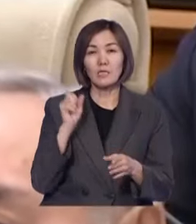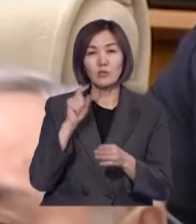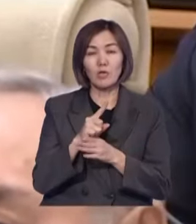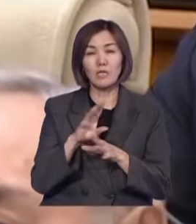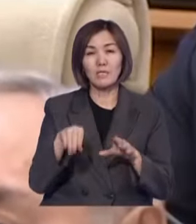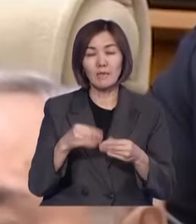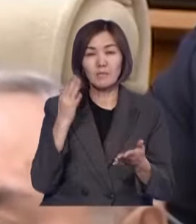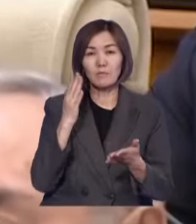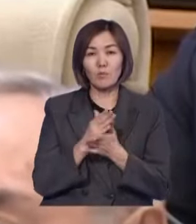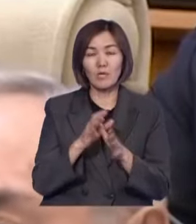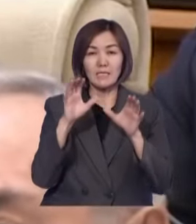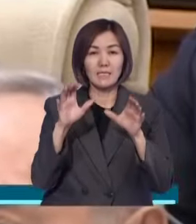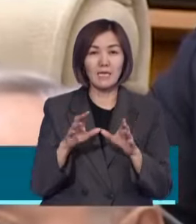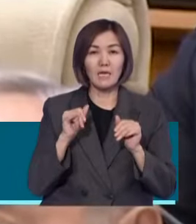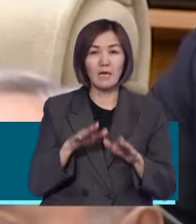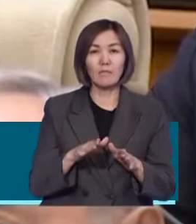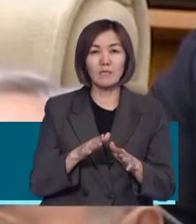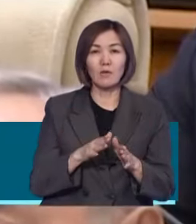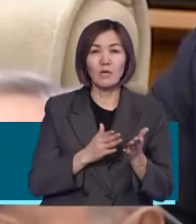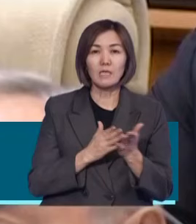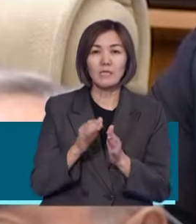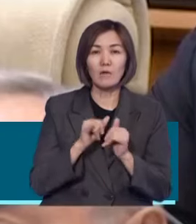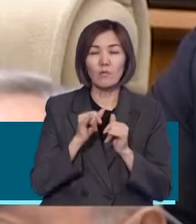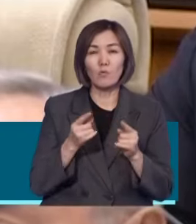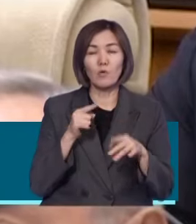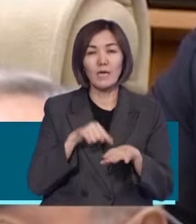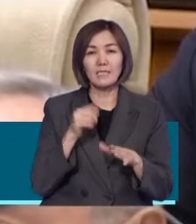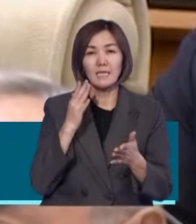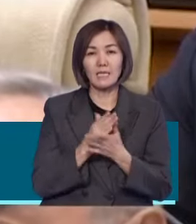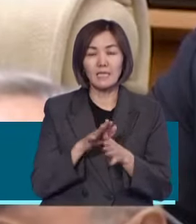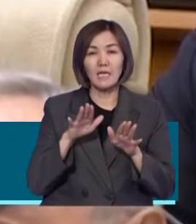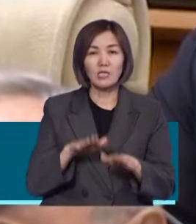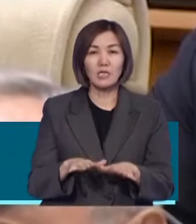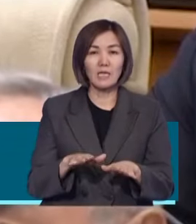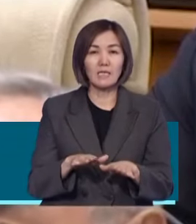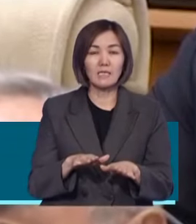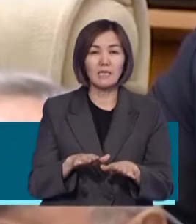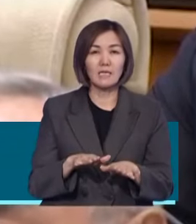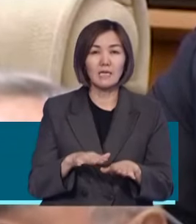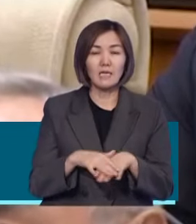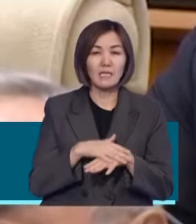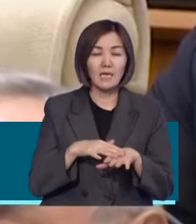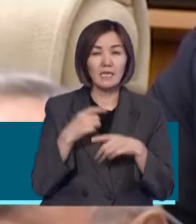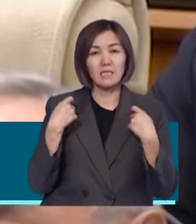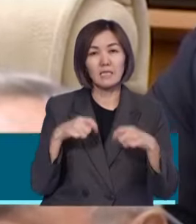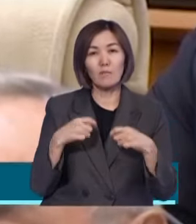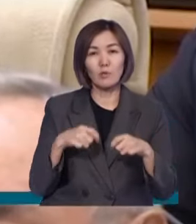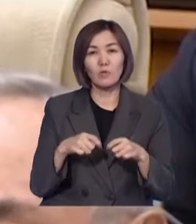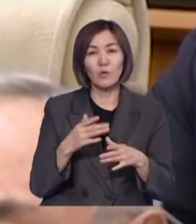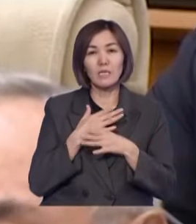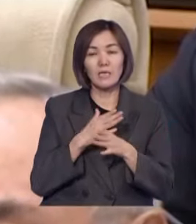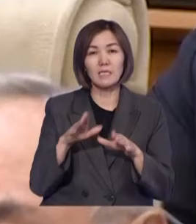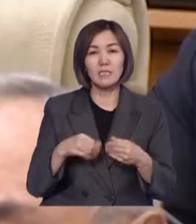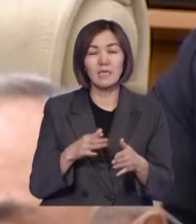болғандықтан заңдарды қабылдау саланың дамуына оң әсер етеді. Жергілікті органикалық өнім нарығын дамытуға